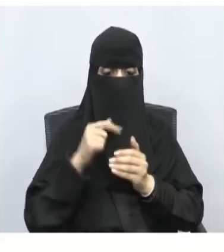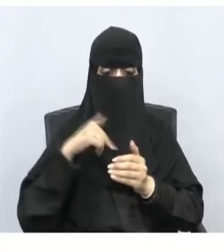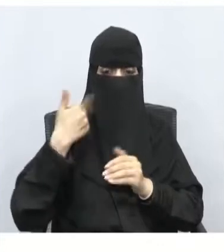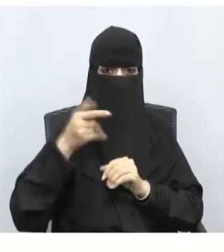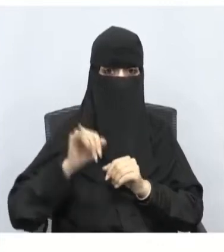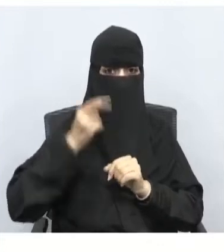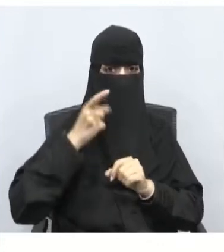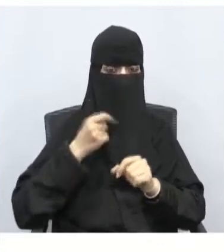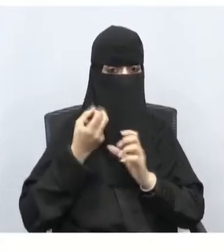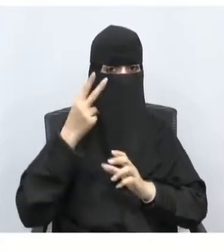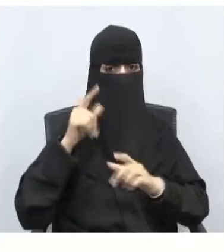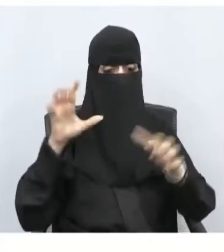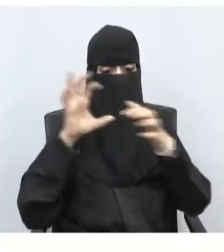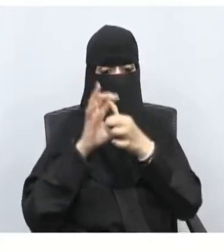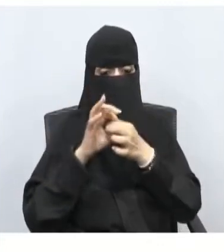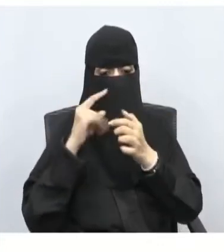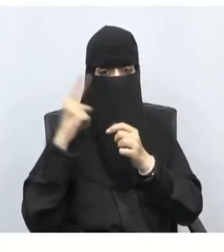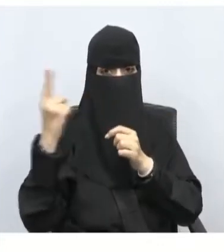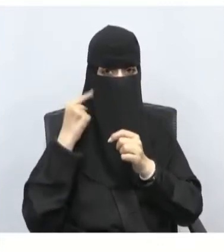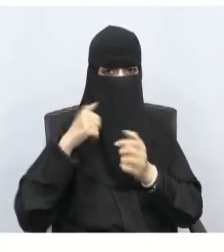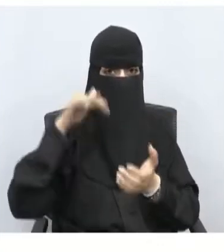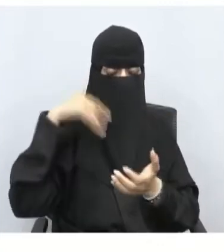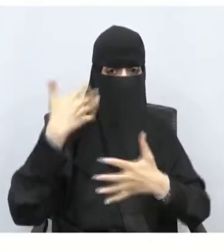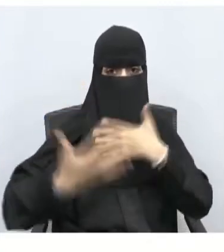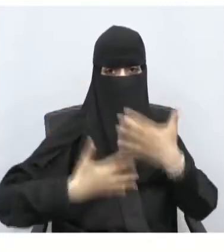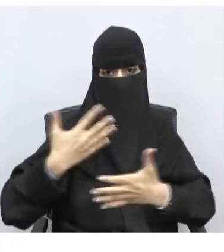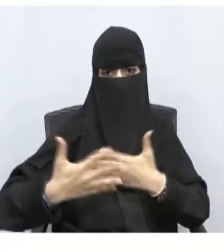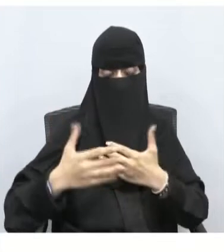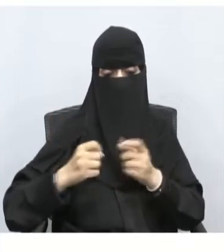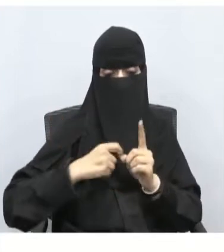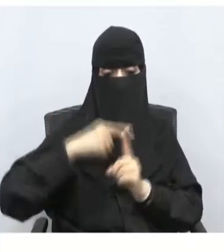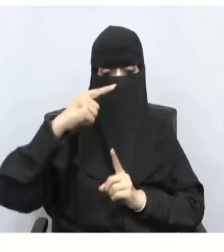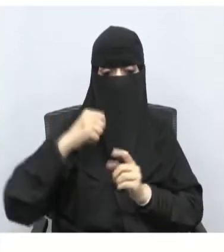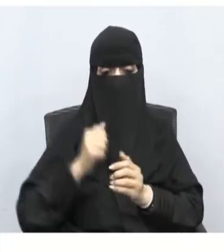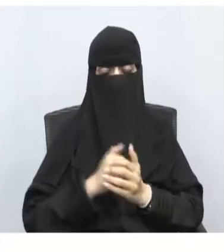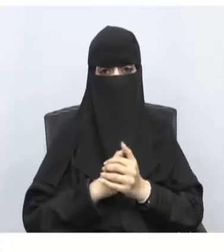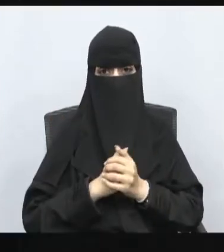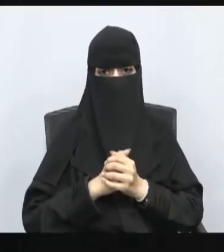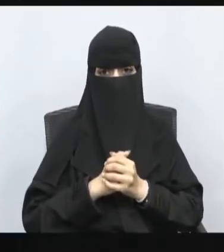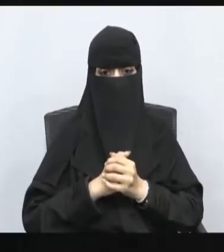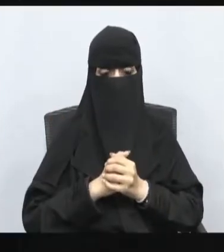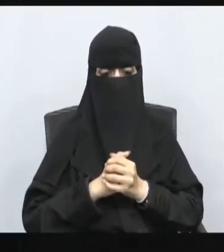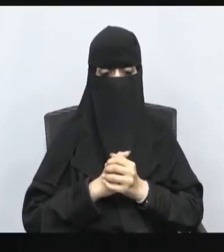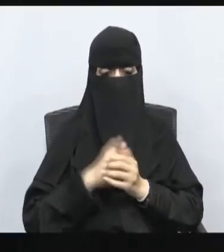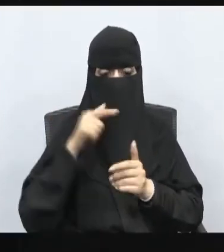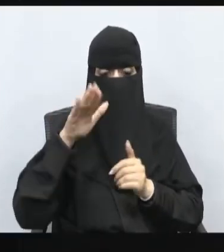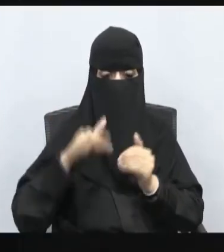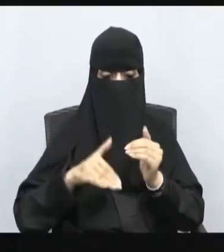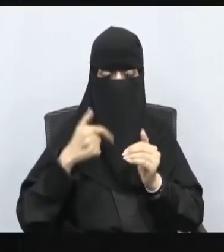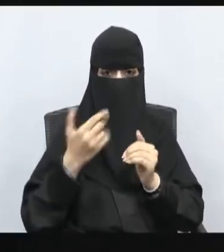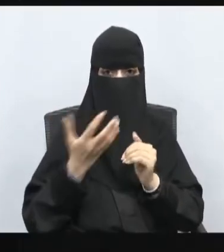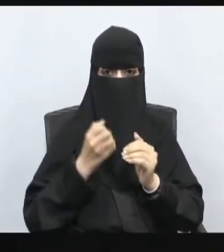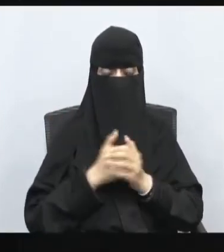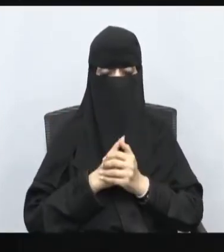ماذا نستنتج من ذلك؟ ما علاقة علو الصوت بالطاقة أو